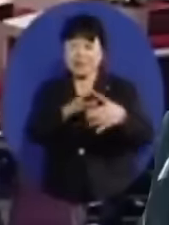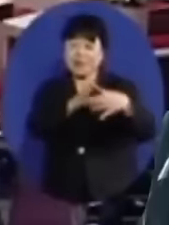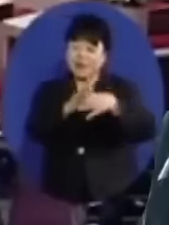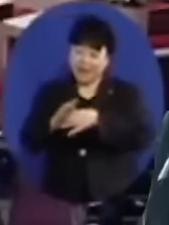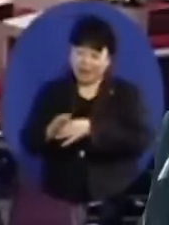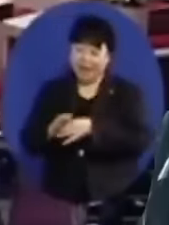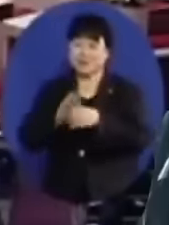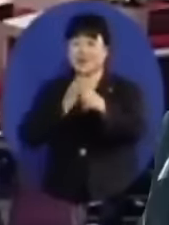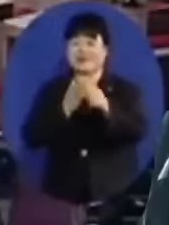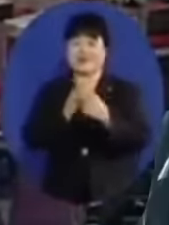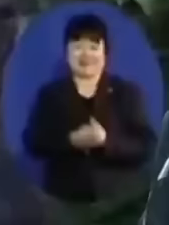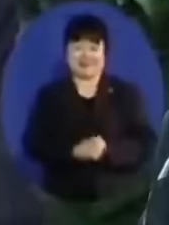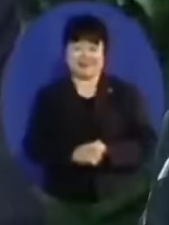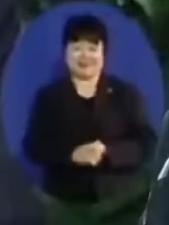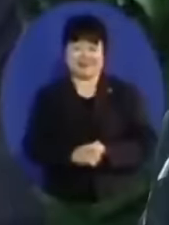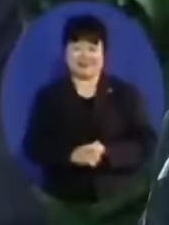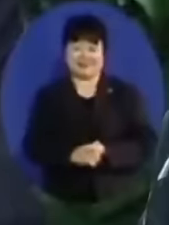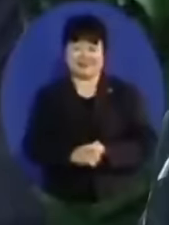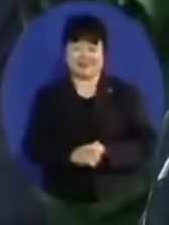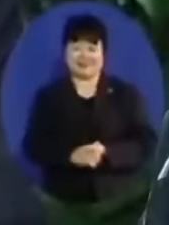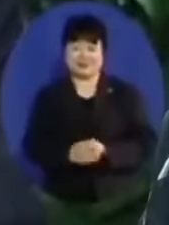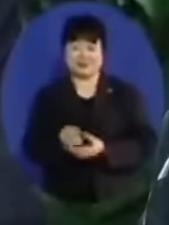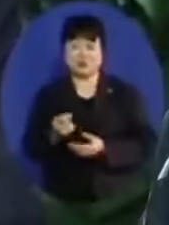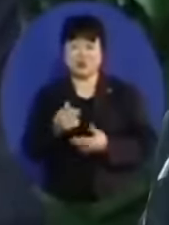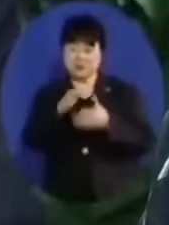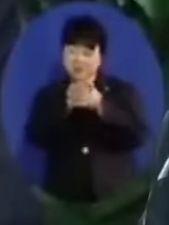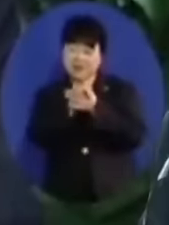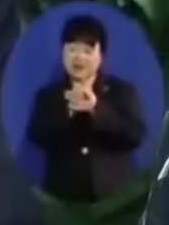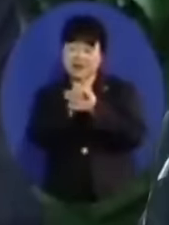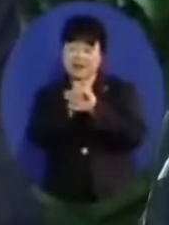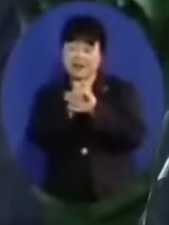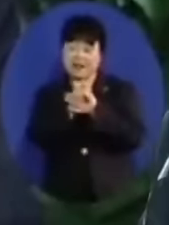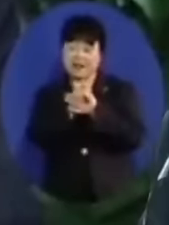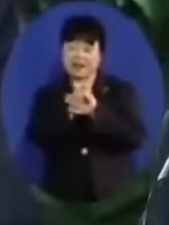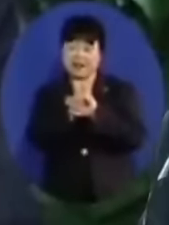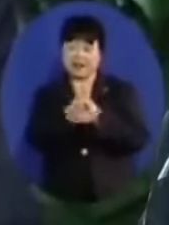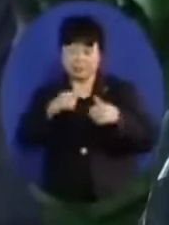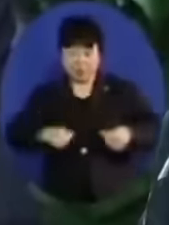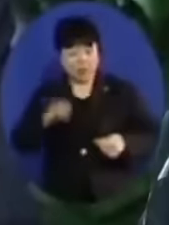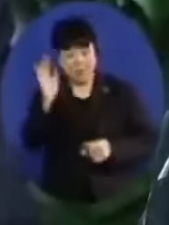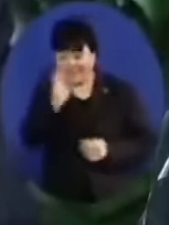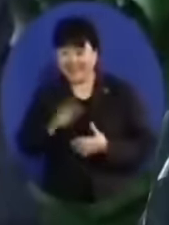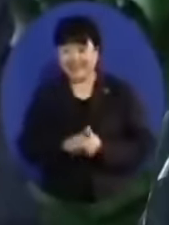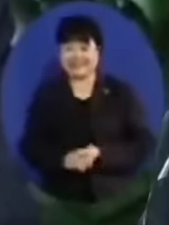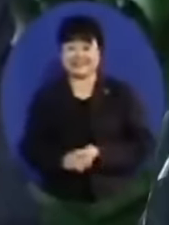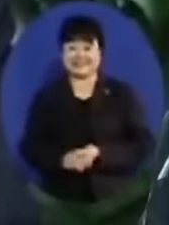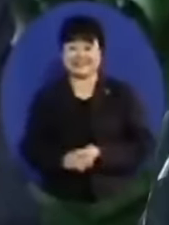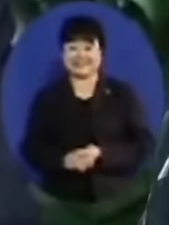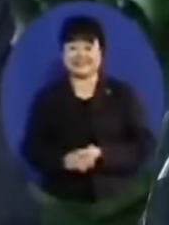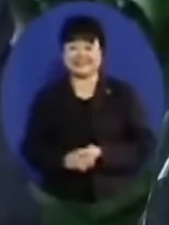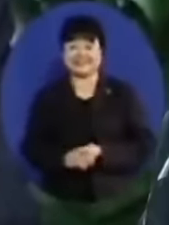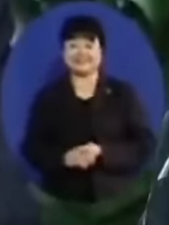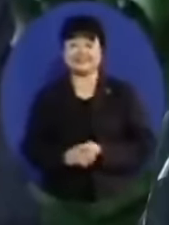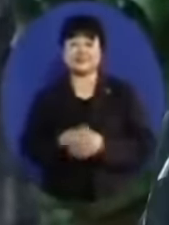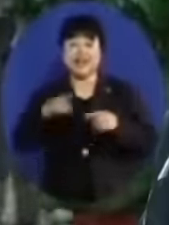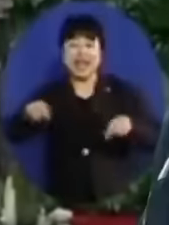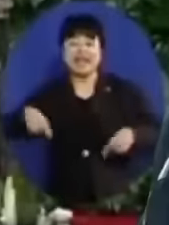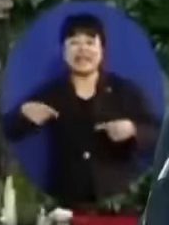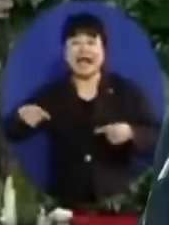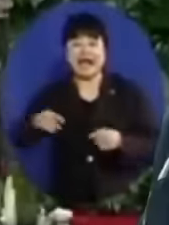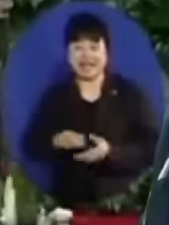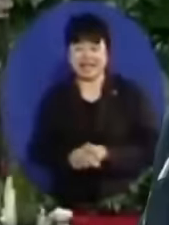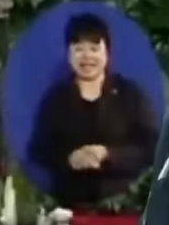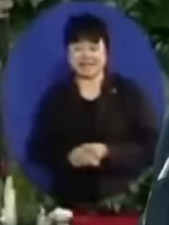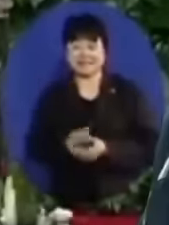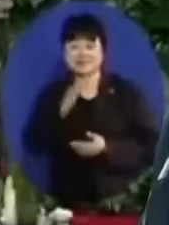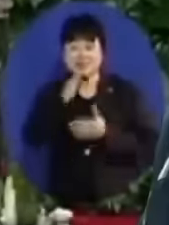되는 것입니다. 조금 기도하다가 말면 안 돼요. 엘리야는 우리와 성정이 같은 사람이로되